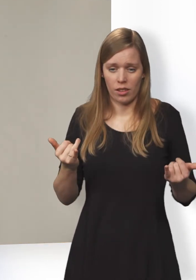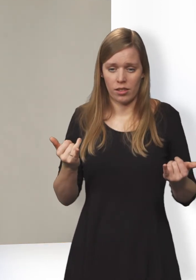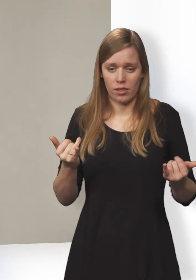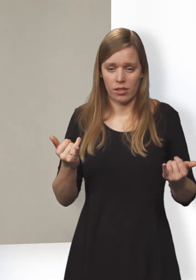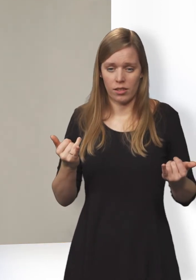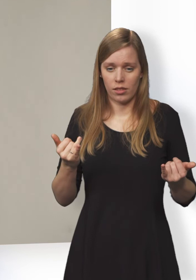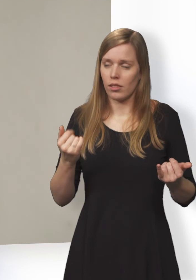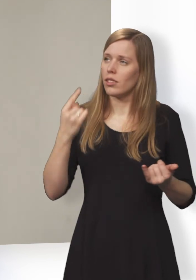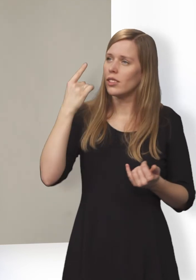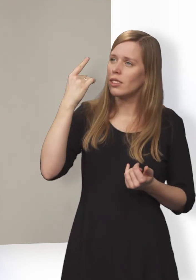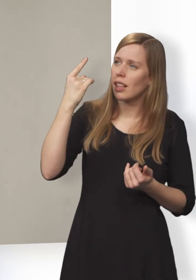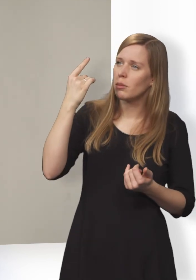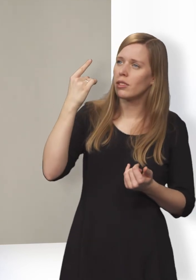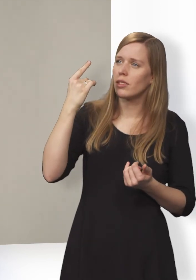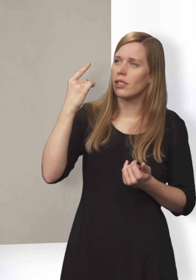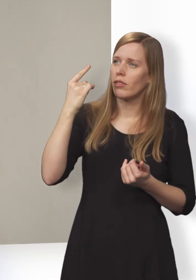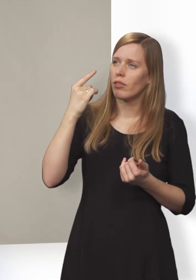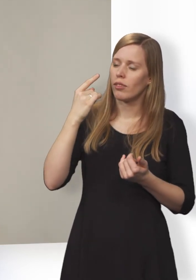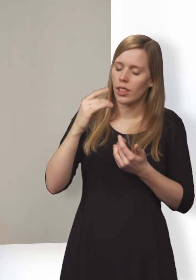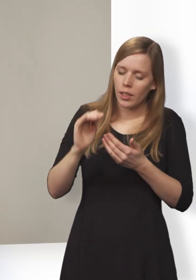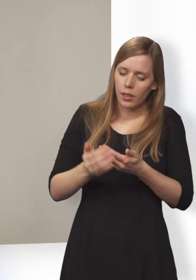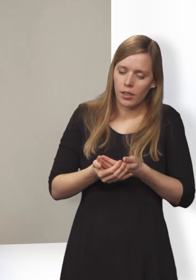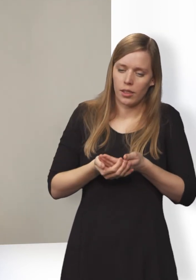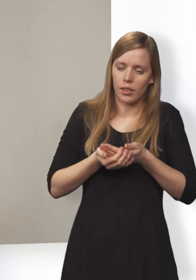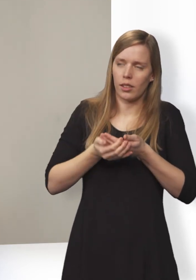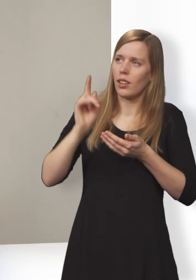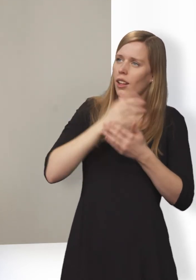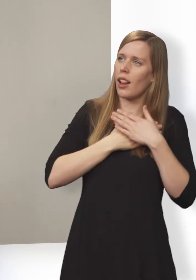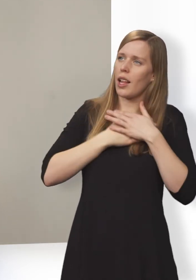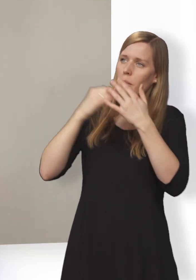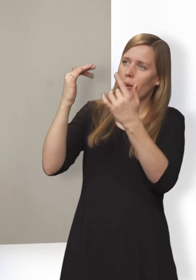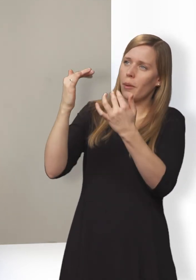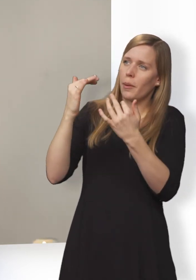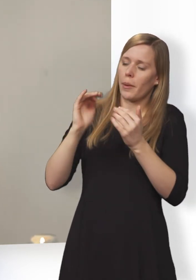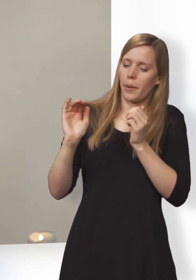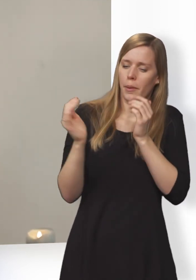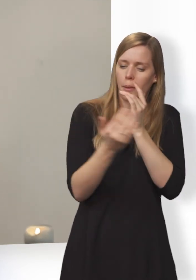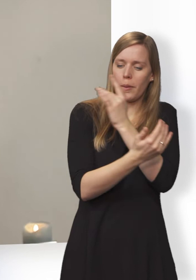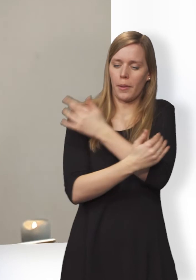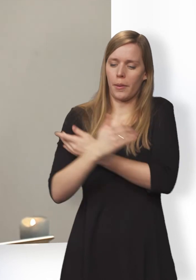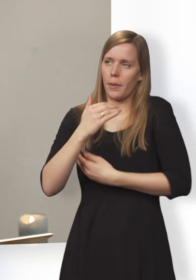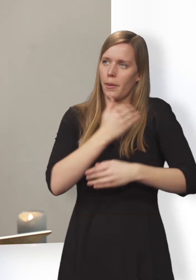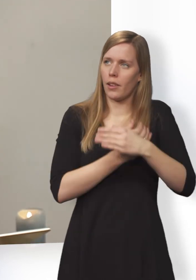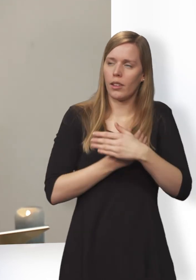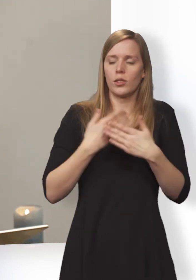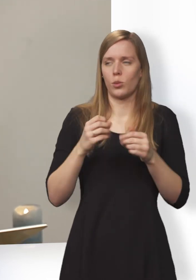deinen großen händen und mit deiner liebe immer und überall um mich hier wirst